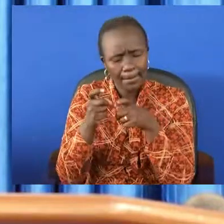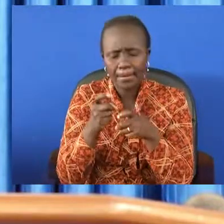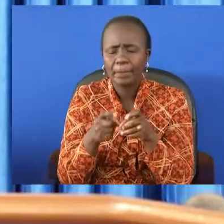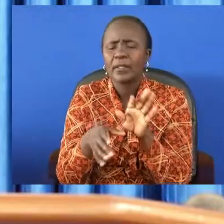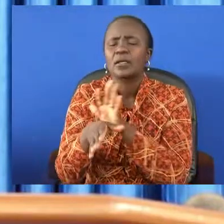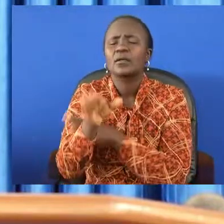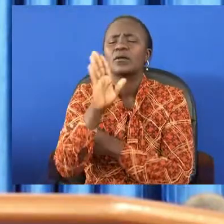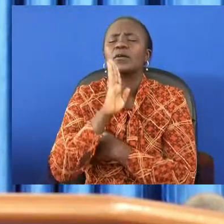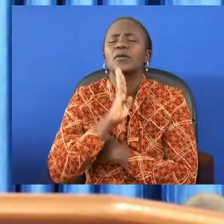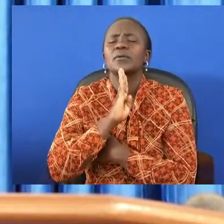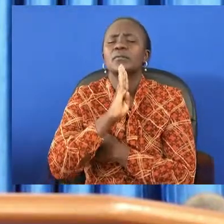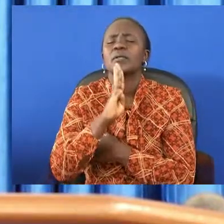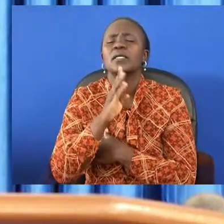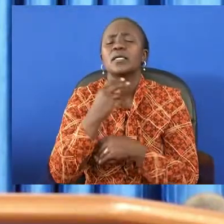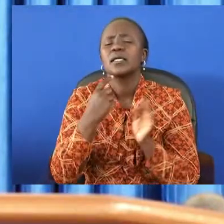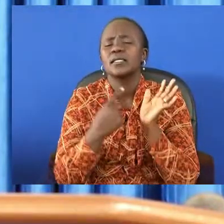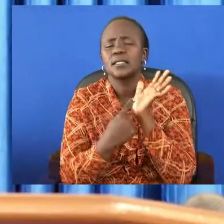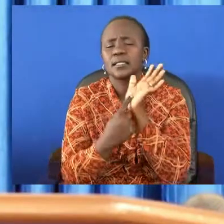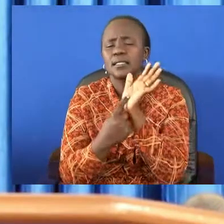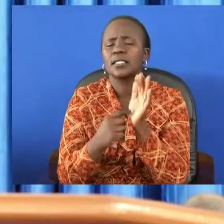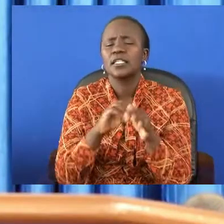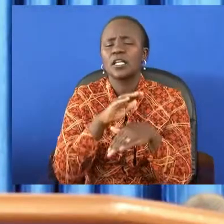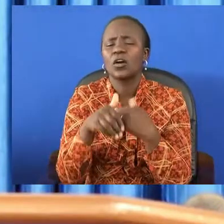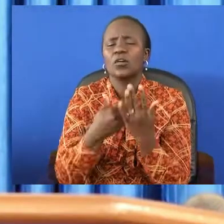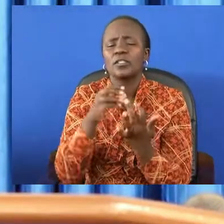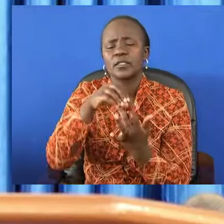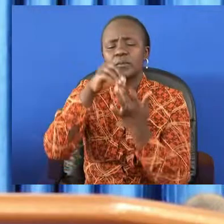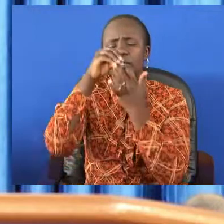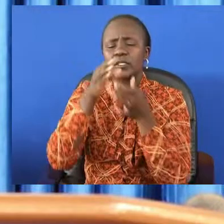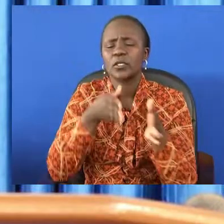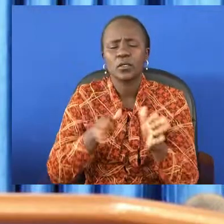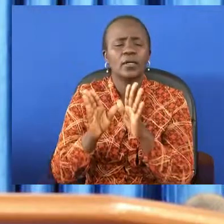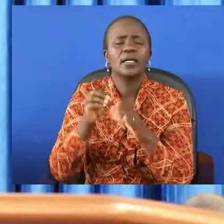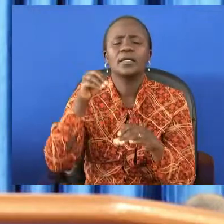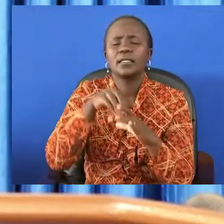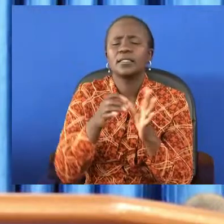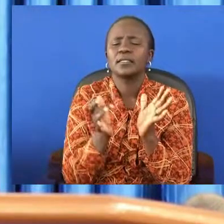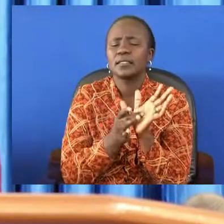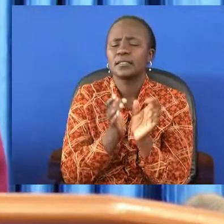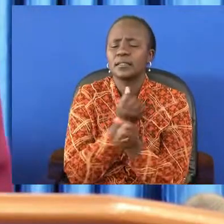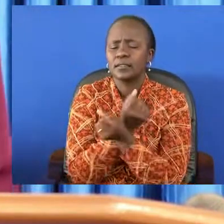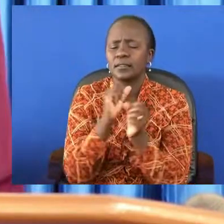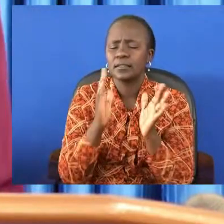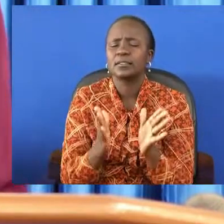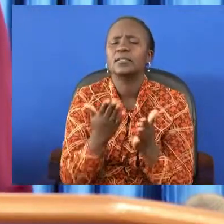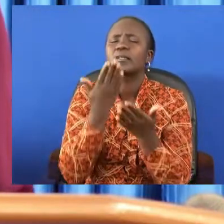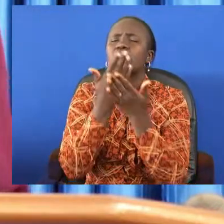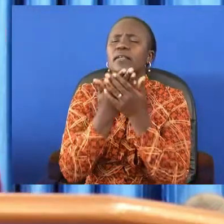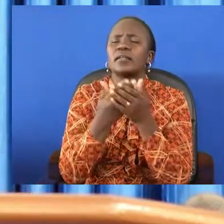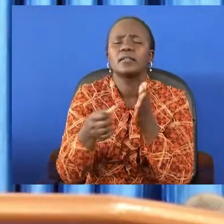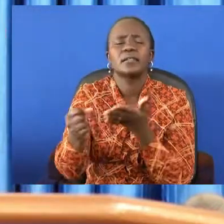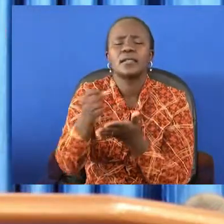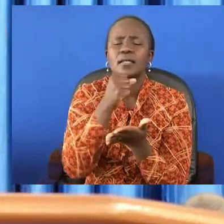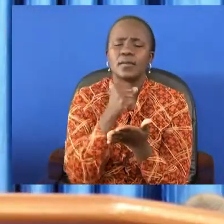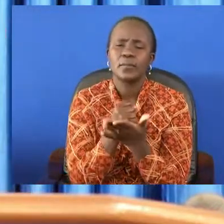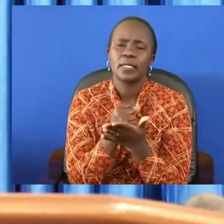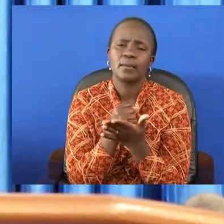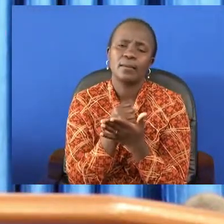na Mungu ukaweze kujidhihirisha kwa njia ya pekee. Katika jina la Yesu Kristo nimeomba nikishukuru.